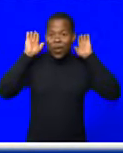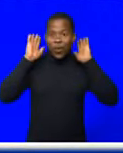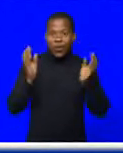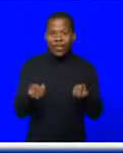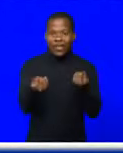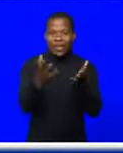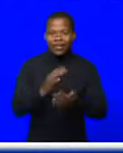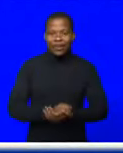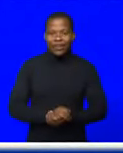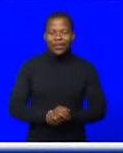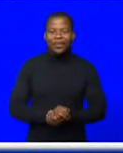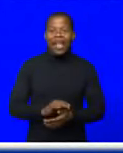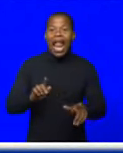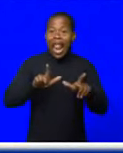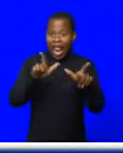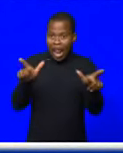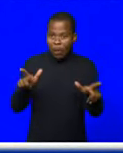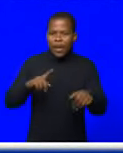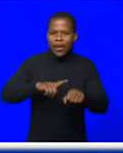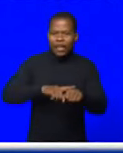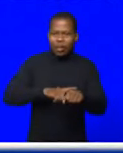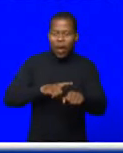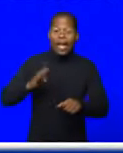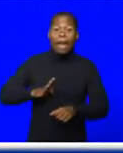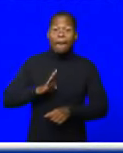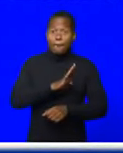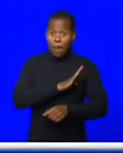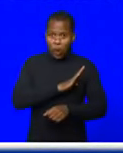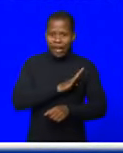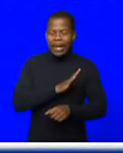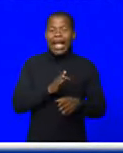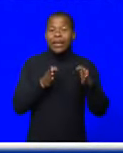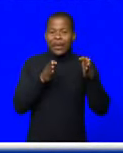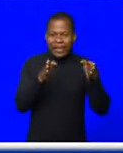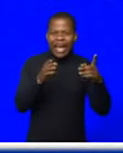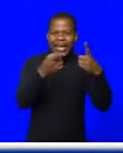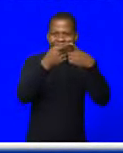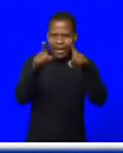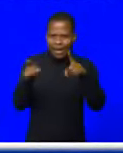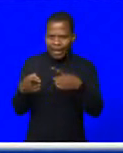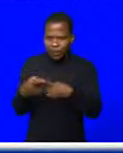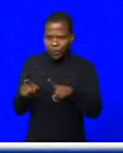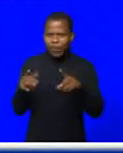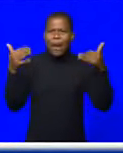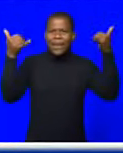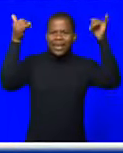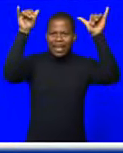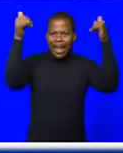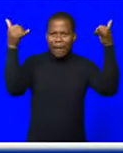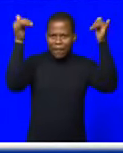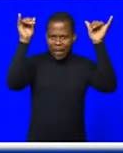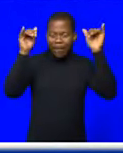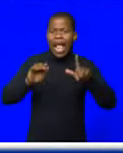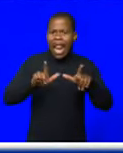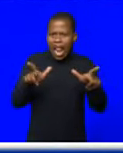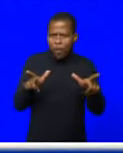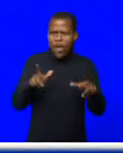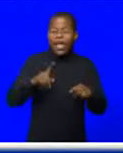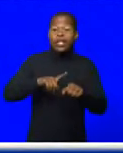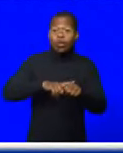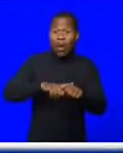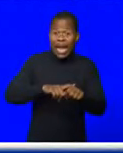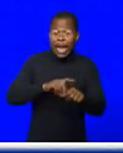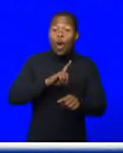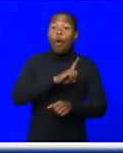Tindzaba. Libandla lesiSwati kuleli isiSwati National Language Board lihlangene netinhlangothi letehlukene kugubha lwimi